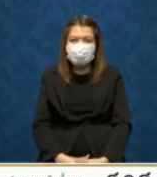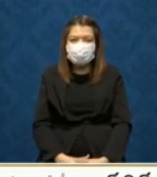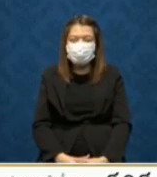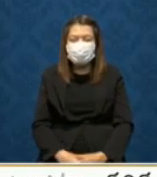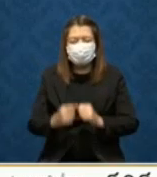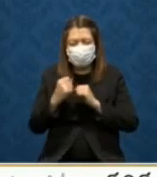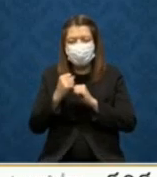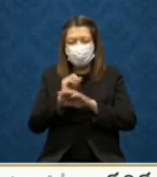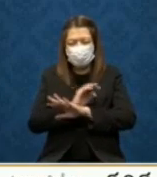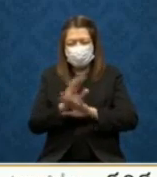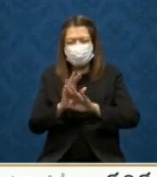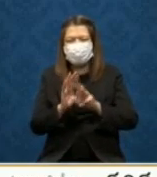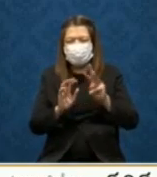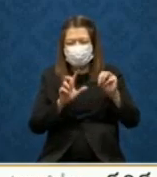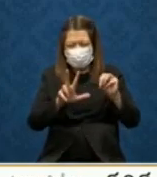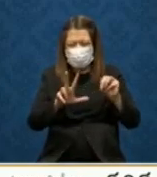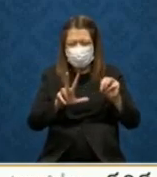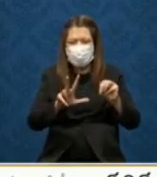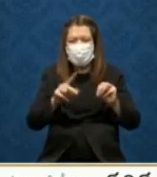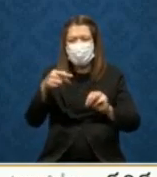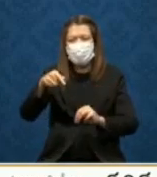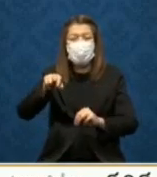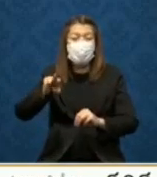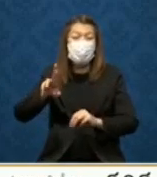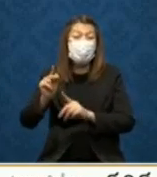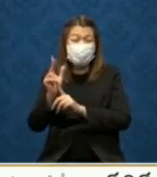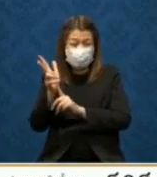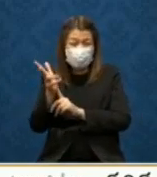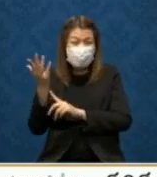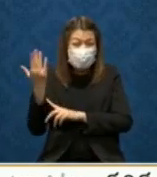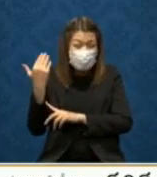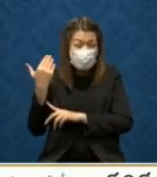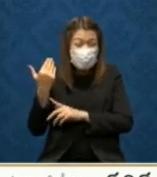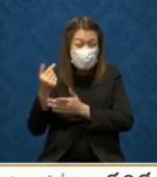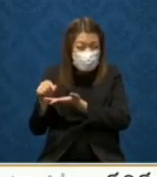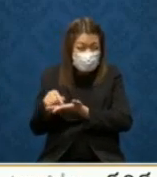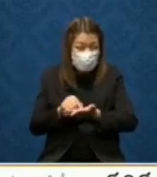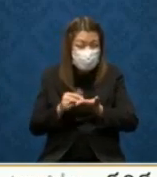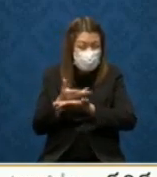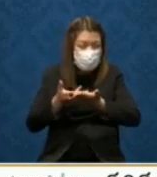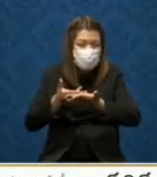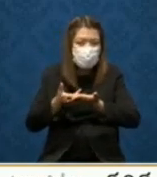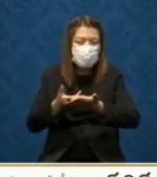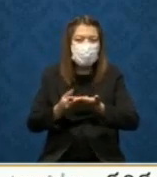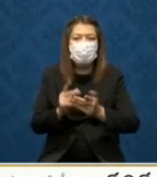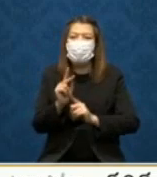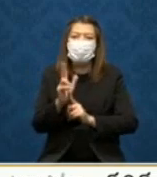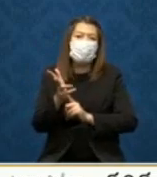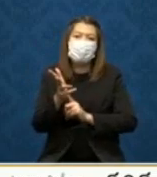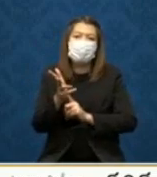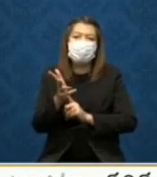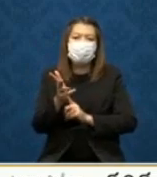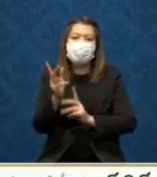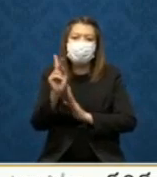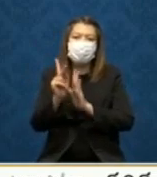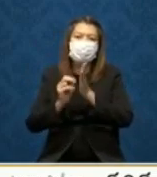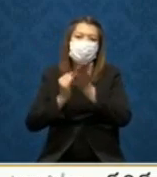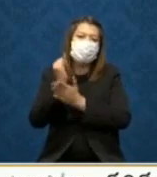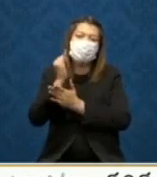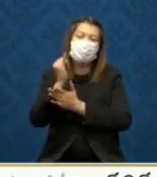มาตรา 3ในพรบกัญชาในสภาที่ผ่านมาเพราะทุกคนเห็นว่ากัญชาไม่ควรจะเป็นสิ่งที่ถูกกฎ